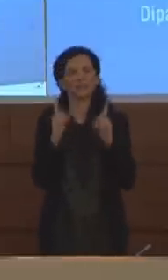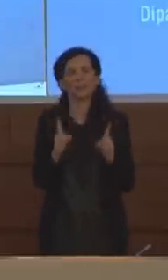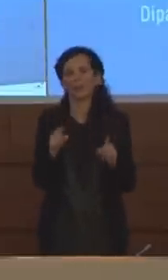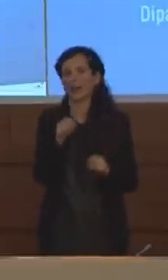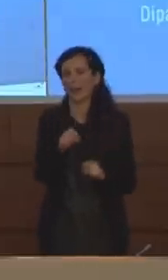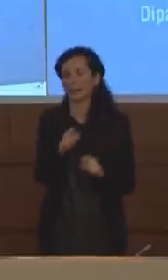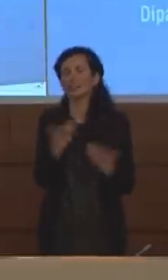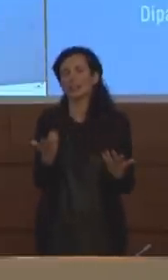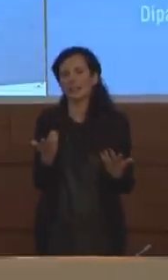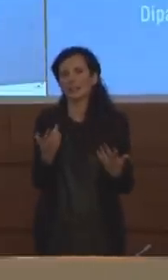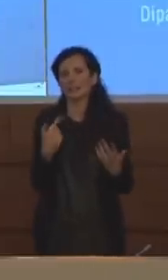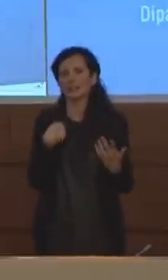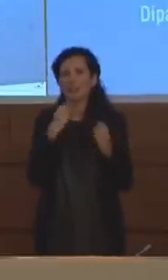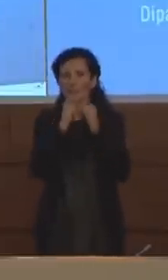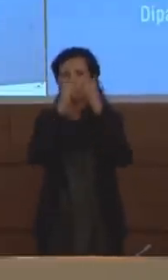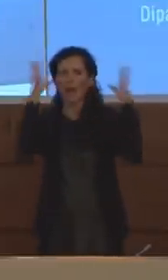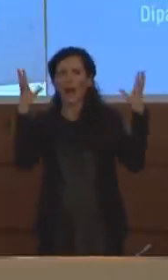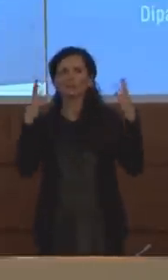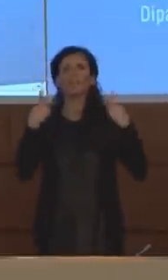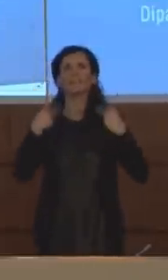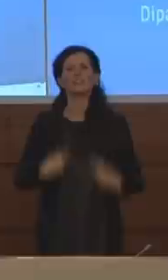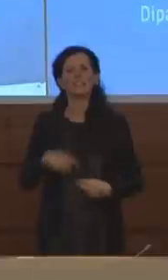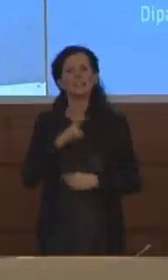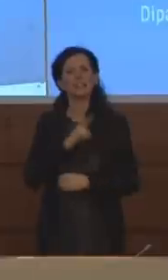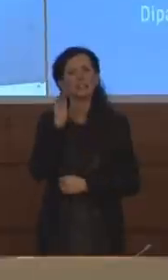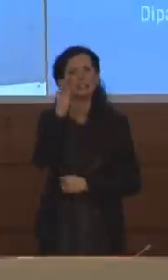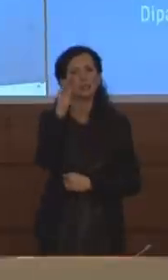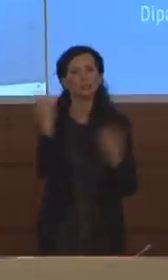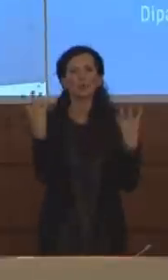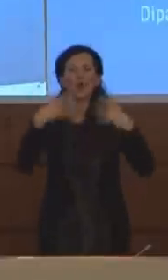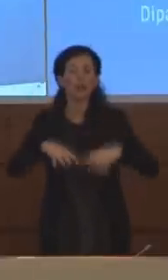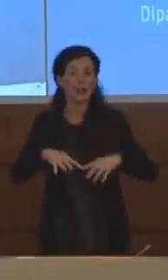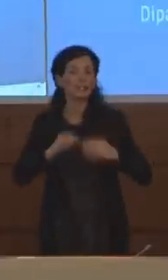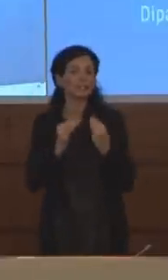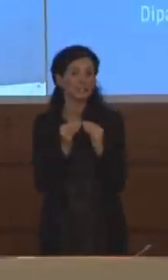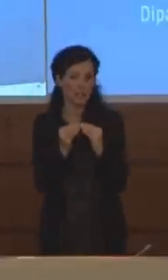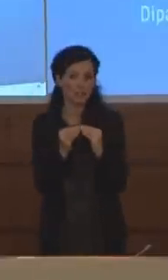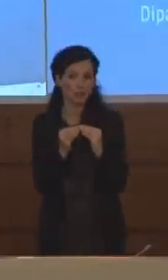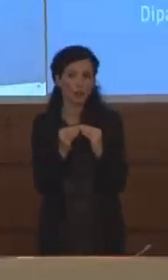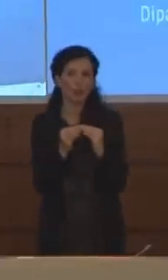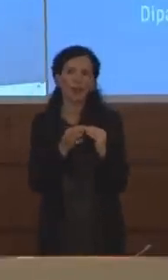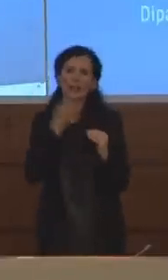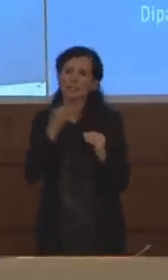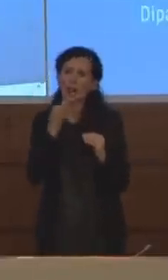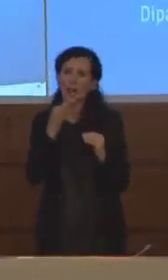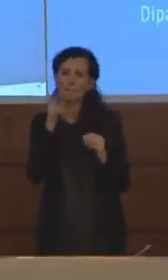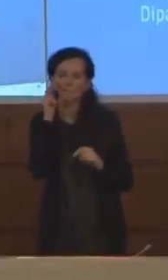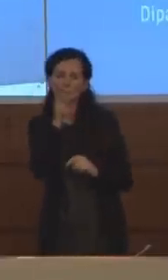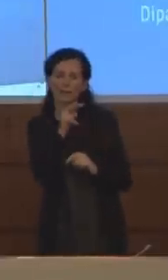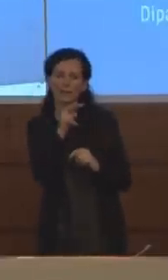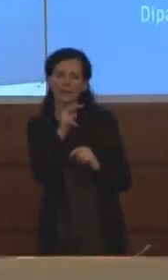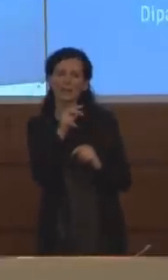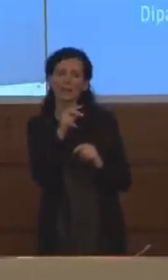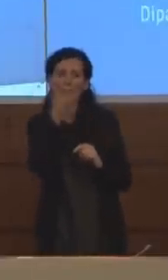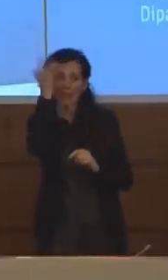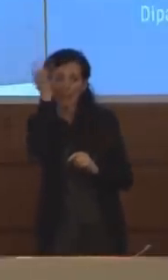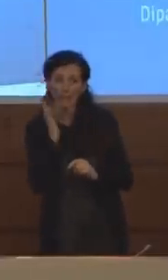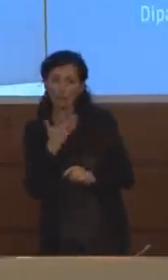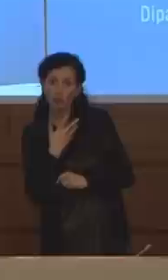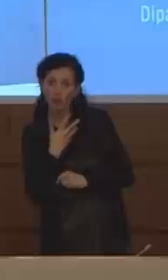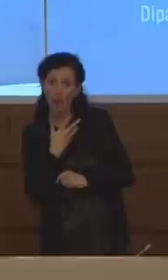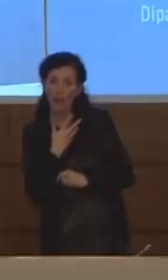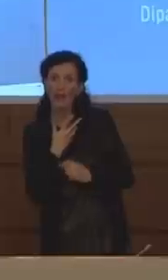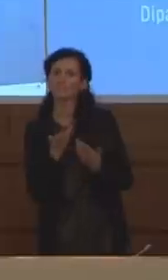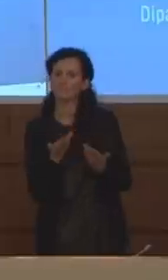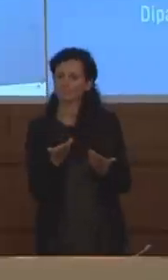quindi avremo immaginare di organizzarci la vita tenendo conto che questi sono i fattori che determinano la circolazione dell'infezione ho fatto un